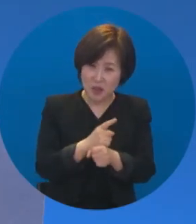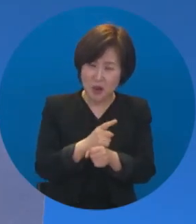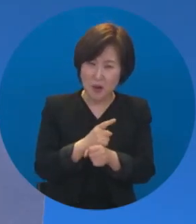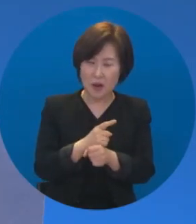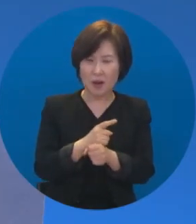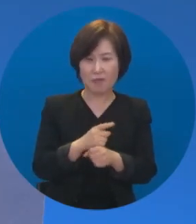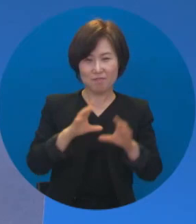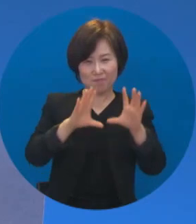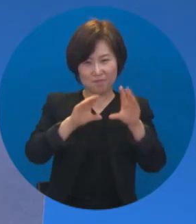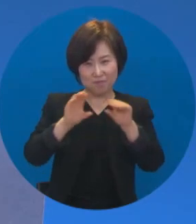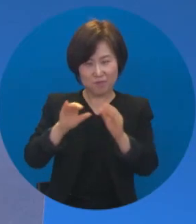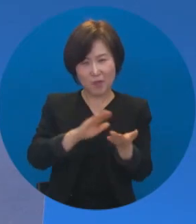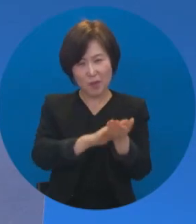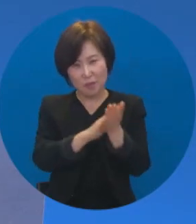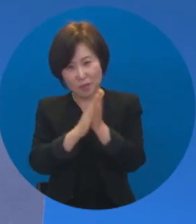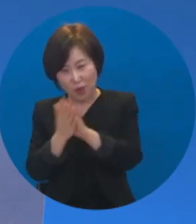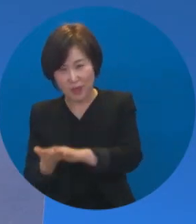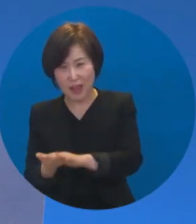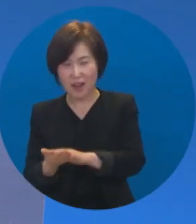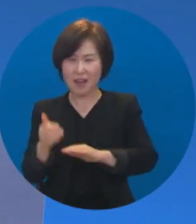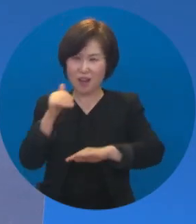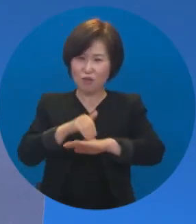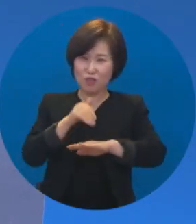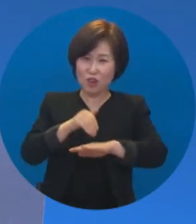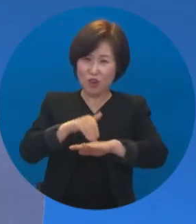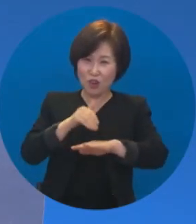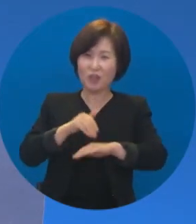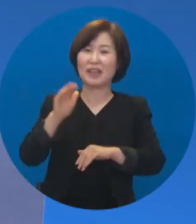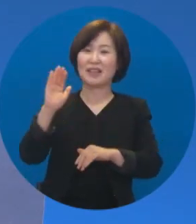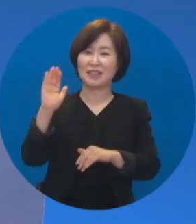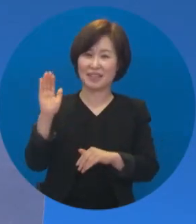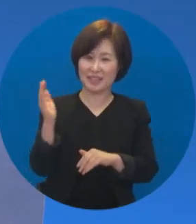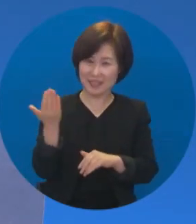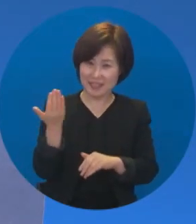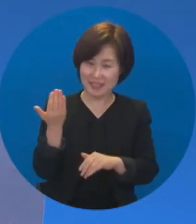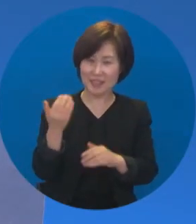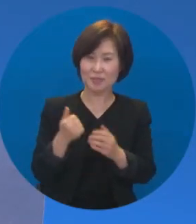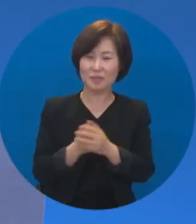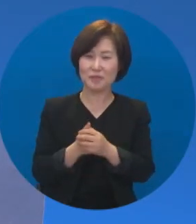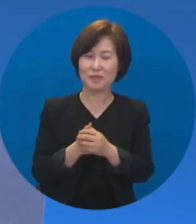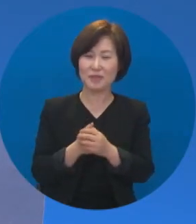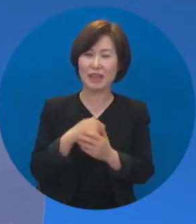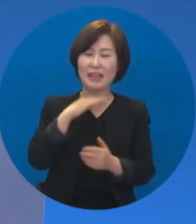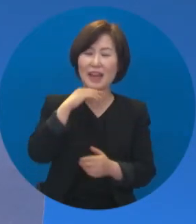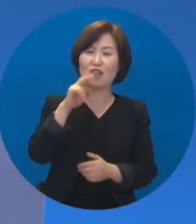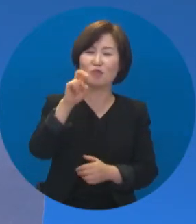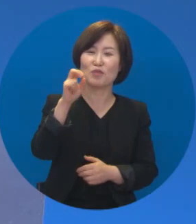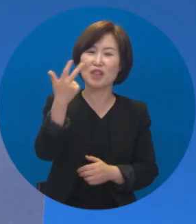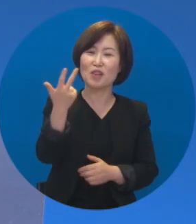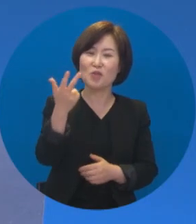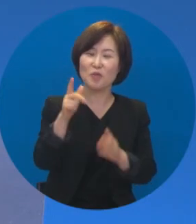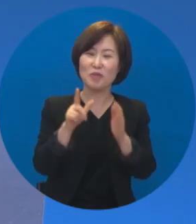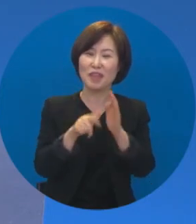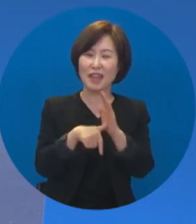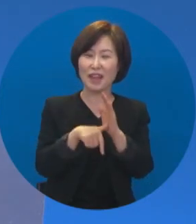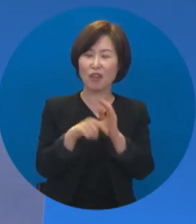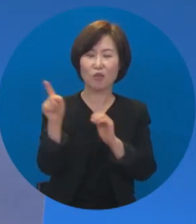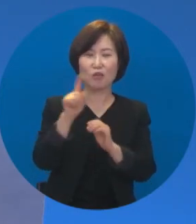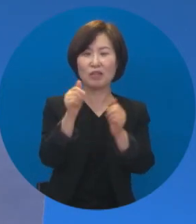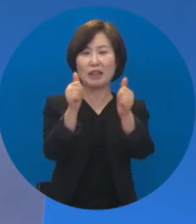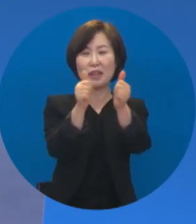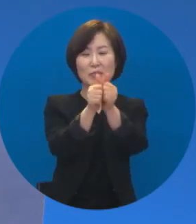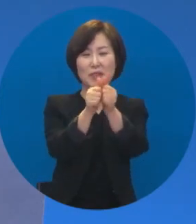깎아주시는 그런 훈련받는 시간, 찬양 인도자로 배워가는 시간을 갖다가 27살의 한 남자를 만났습니다.